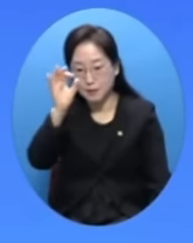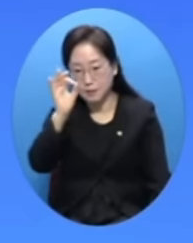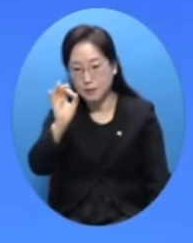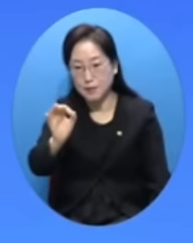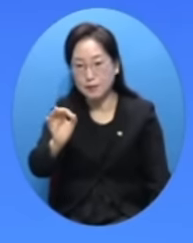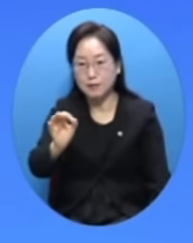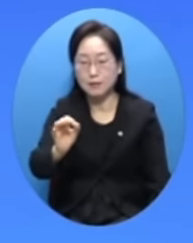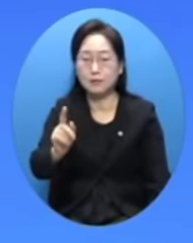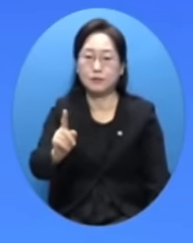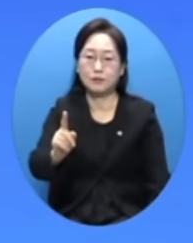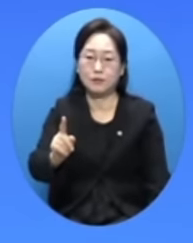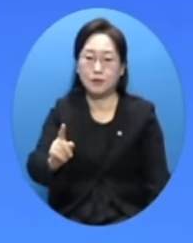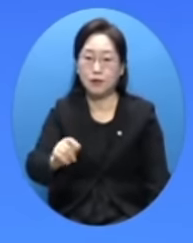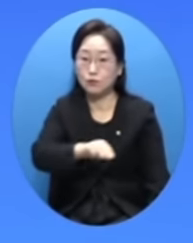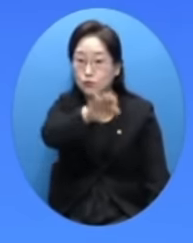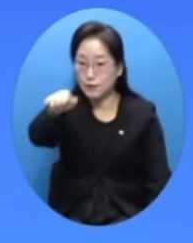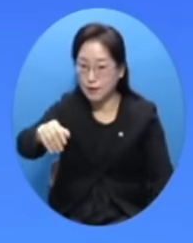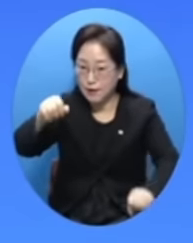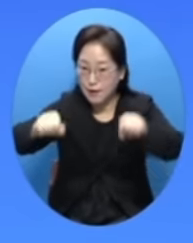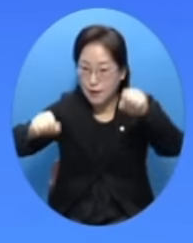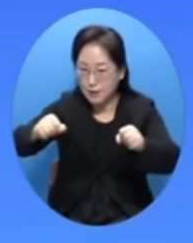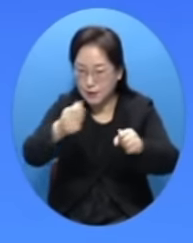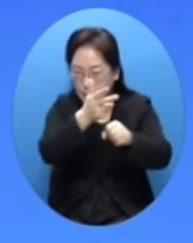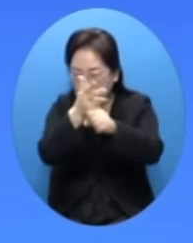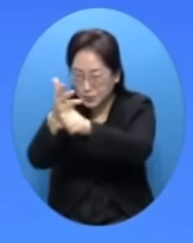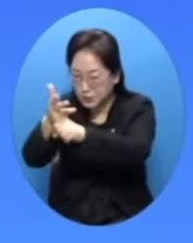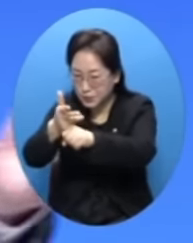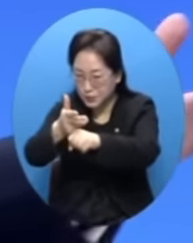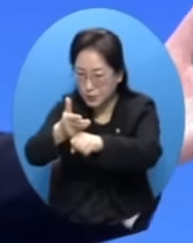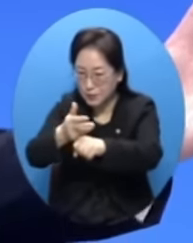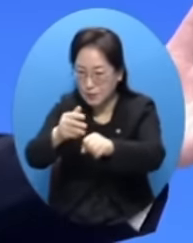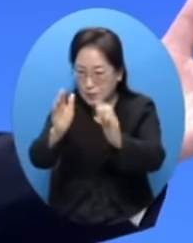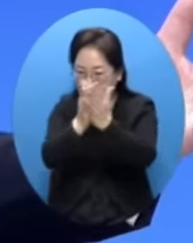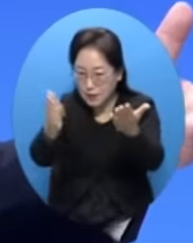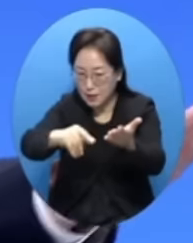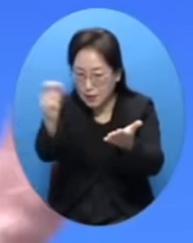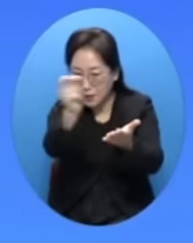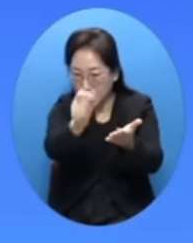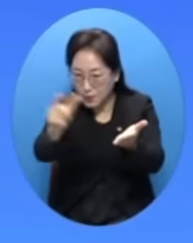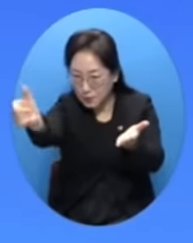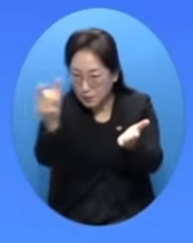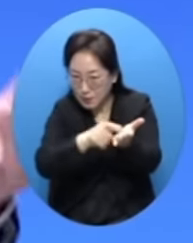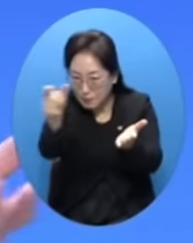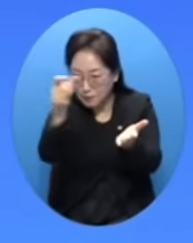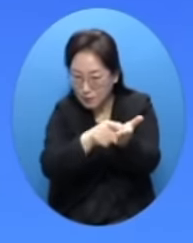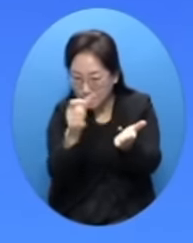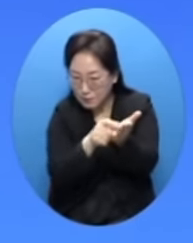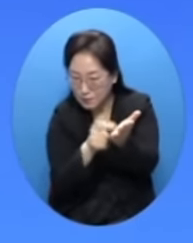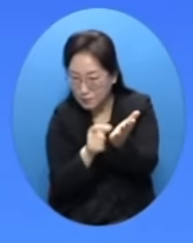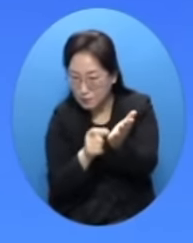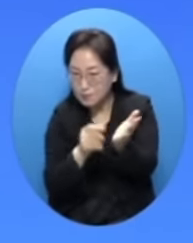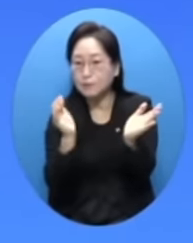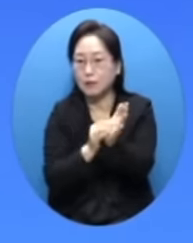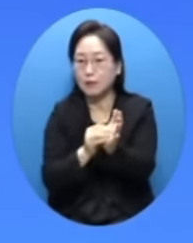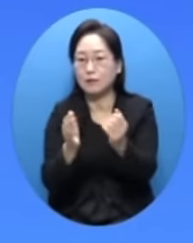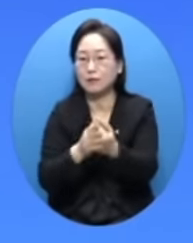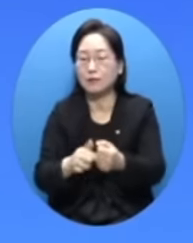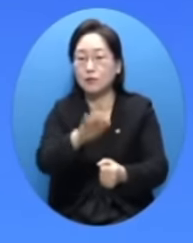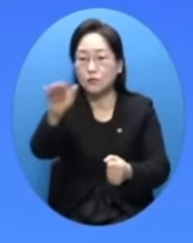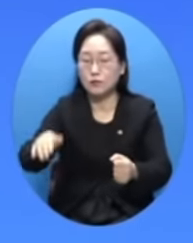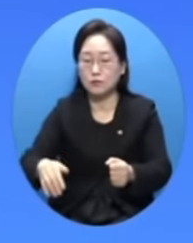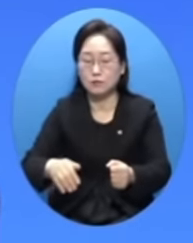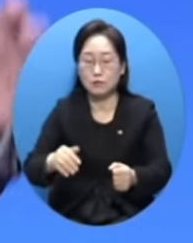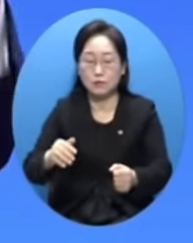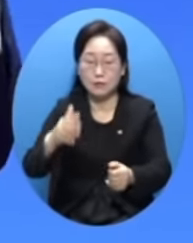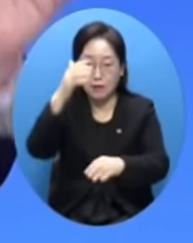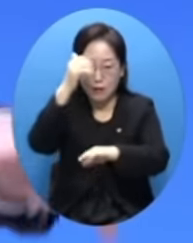행위록 다 기록되 있어서 하나님앞에 소개만 하면 그 책에 다 펼쳐져서 우리 한 모든 일이 하나님 앞에 보고가 되고 우리 한 일에